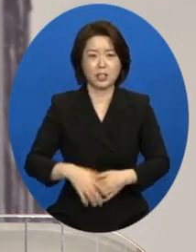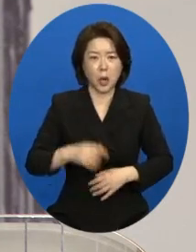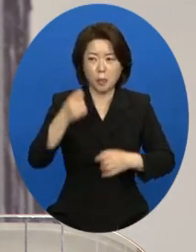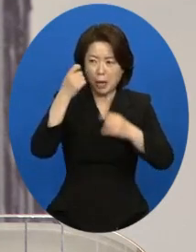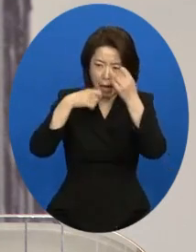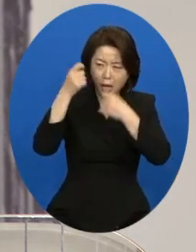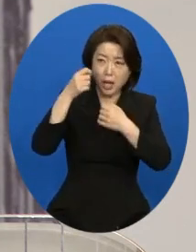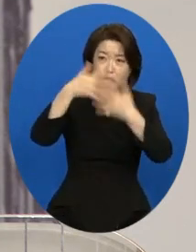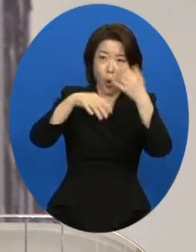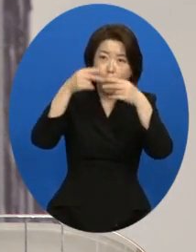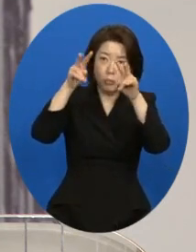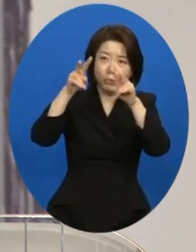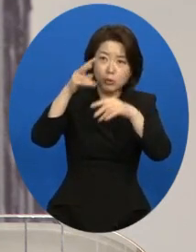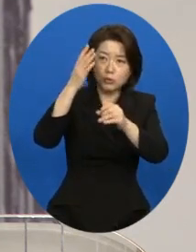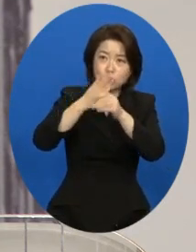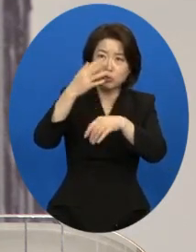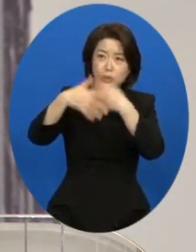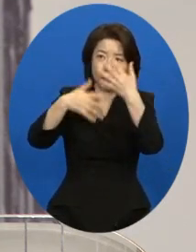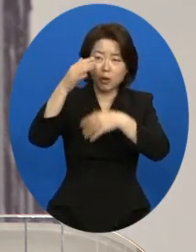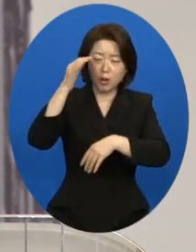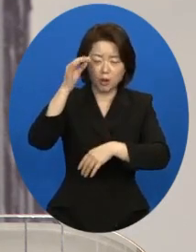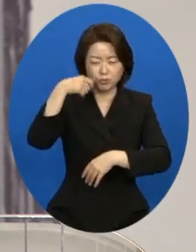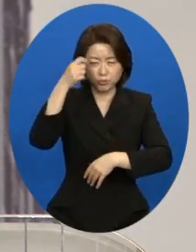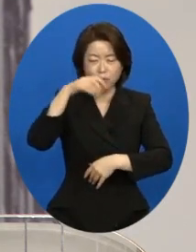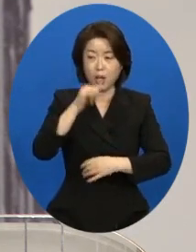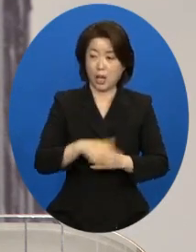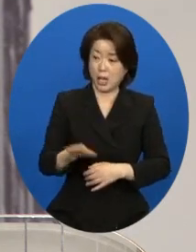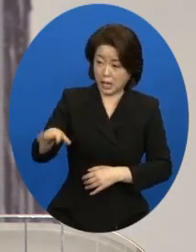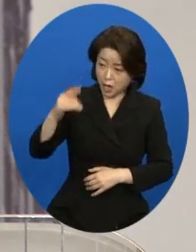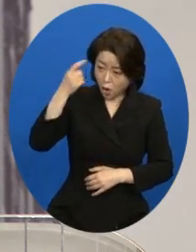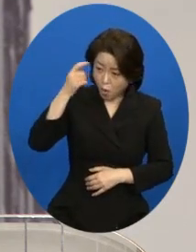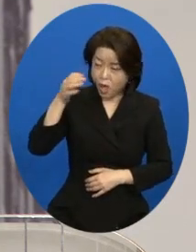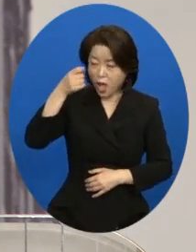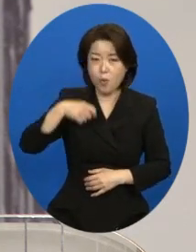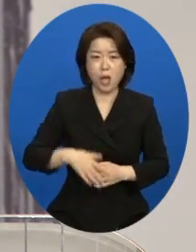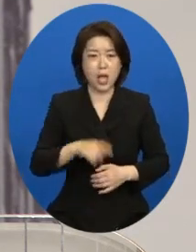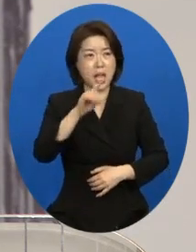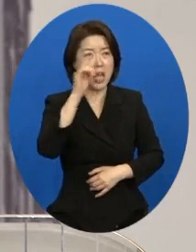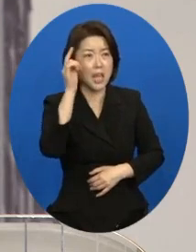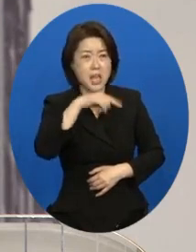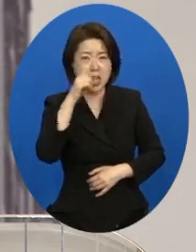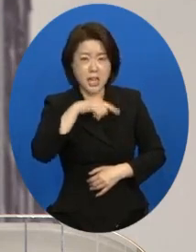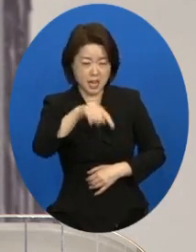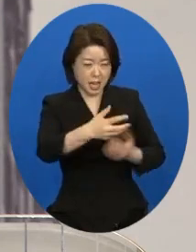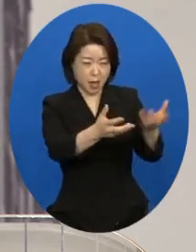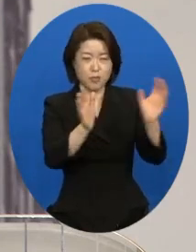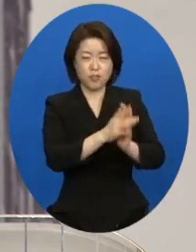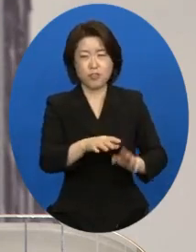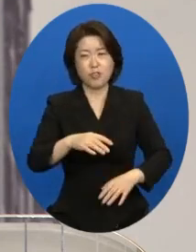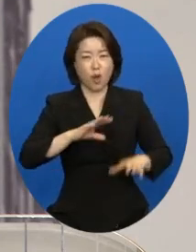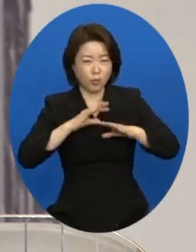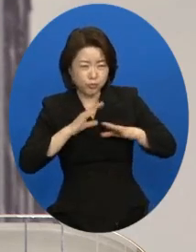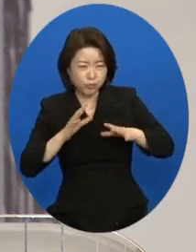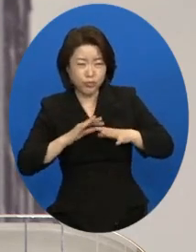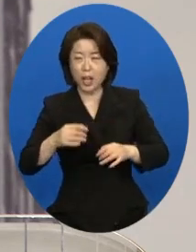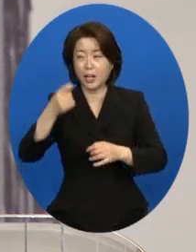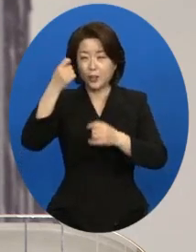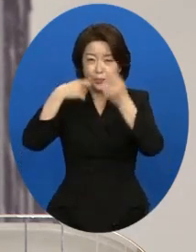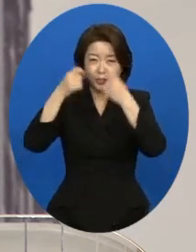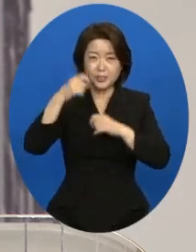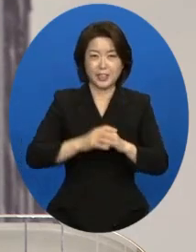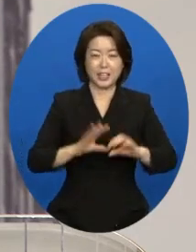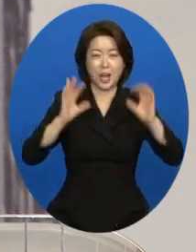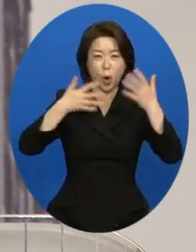있더래요. 영화를 보다가. 너 왜 우니? 했더니 악당이 너무 무서워. 울고 있는 거야. 아니 뭐 어린 영화가